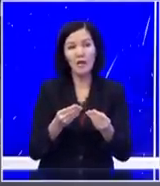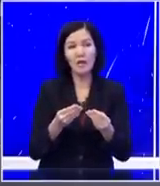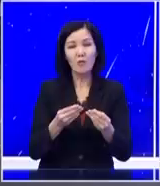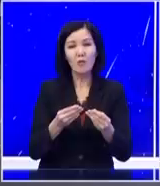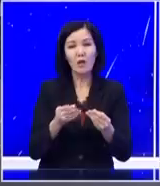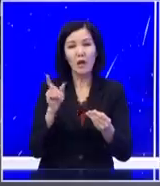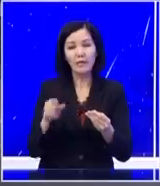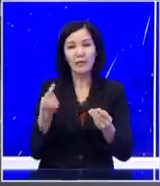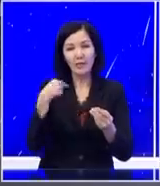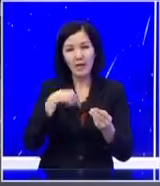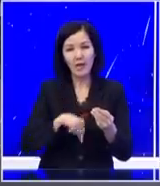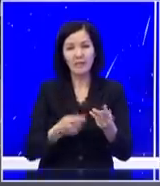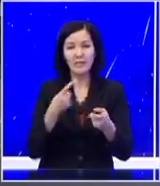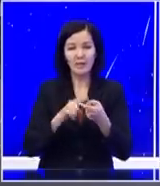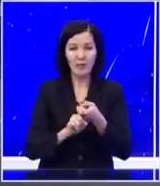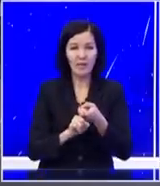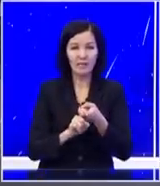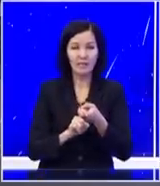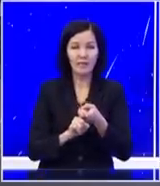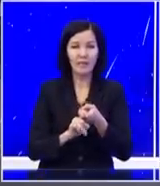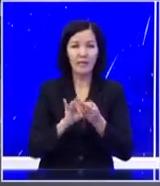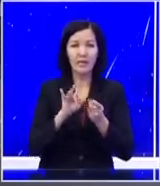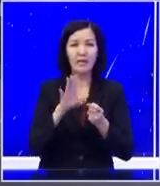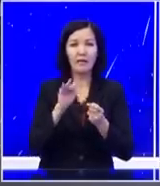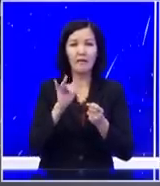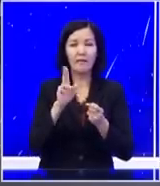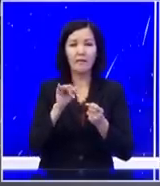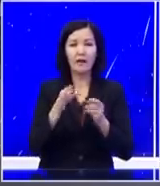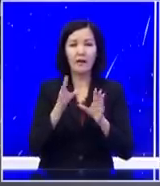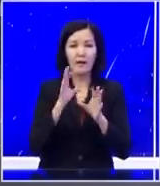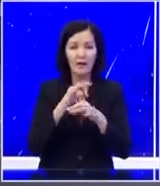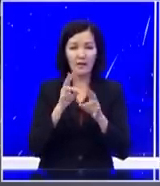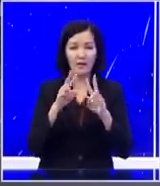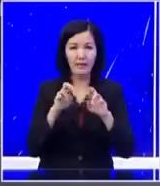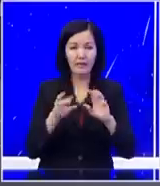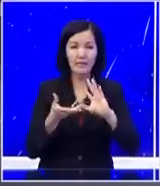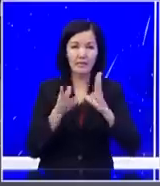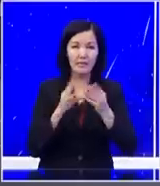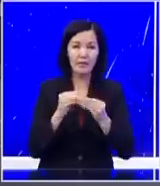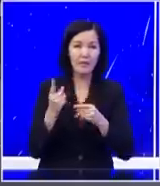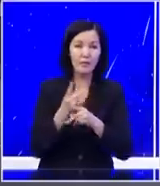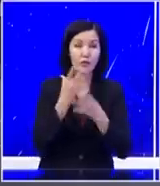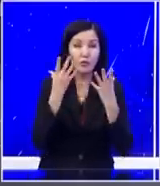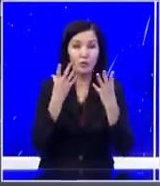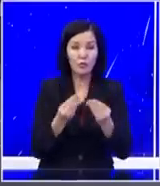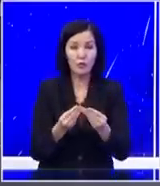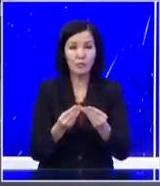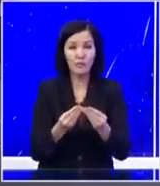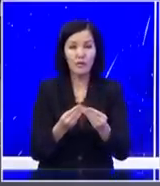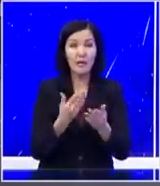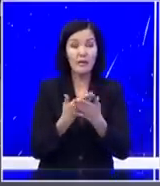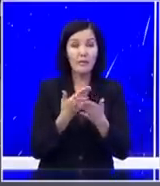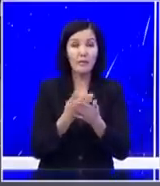байланысты иммунитет шыққанда сол ИФА анализ көрсетеді. А бұл анализ нақты бірінші күннен, если даже бір